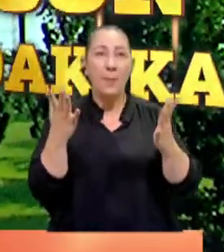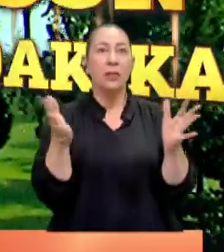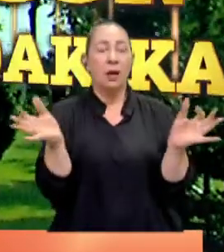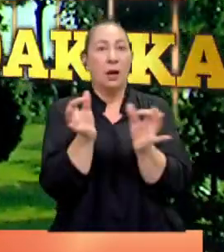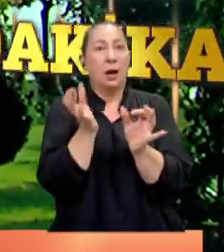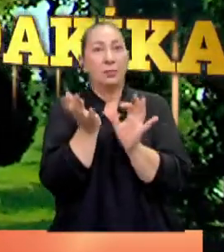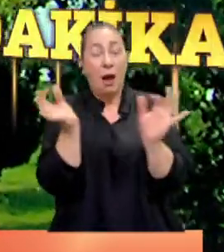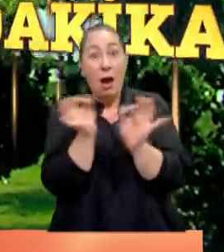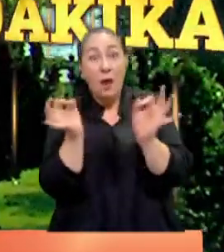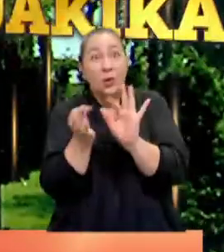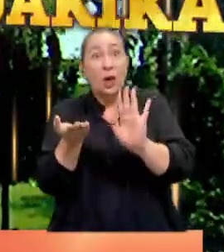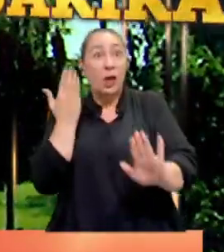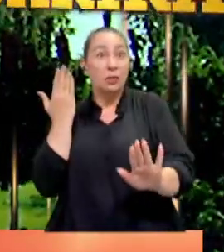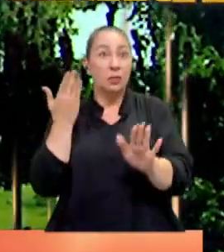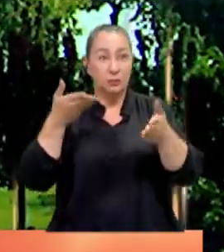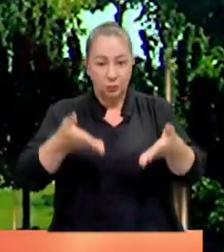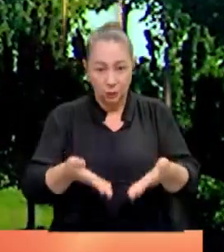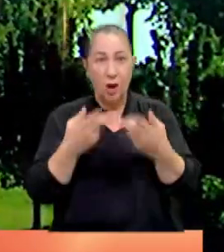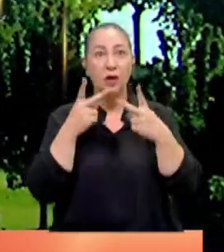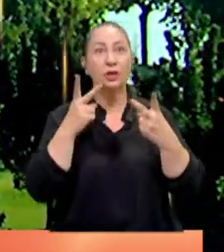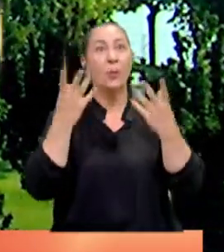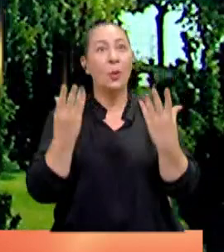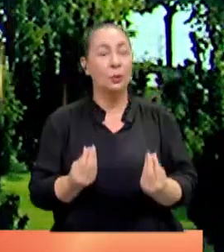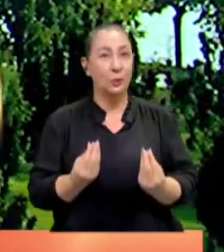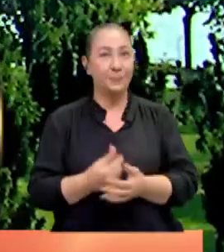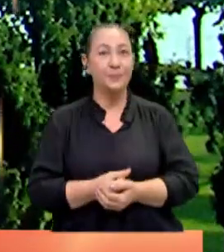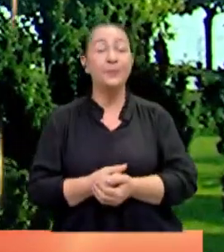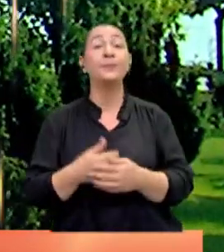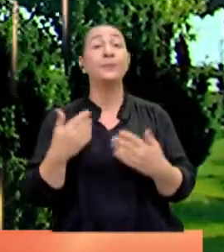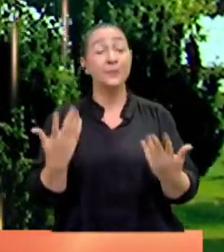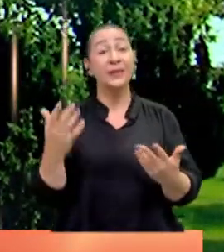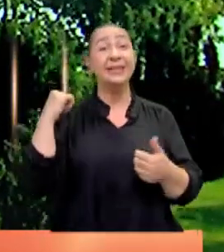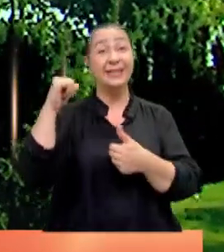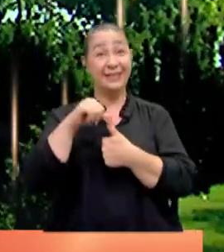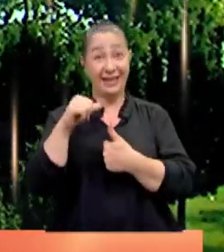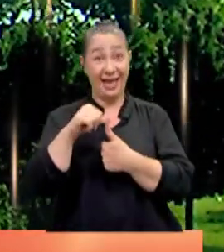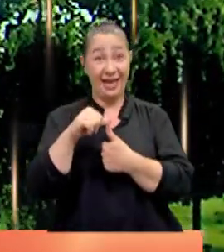da beklenenden de daha erken olmuş oldu. Şimdi yine